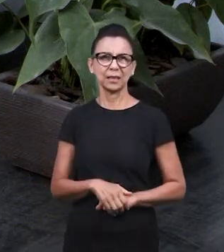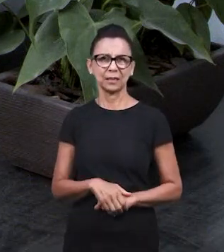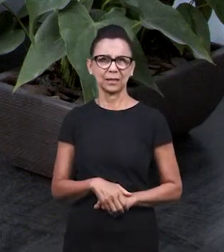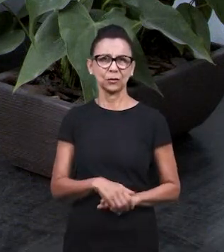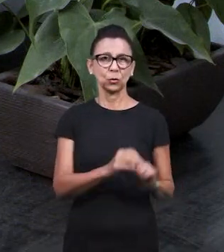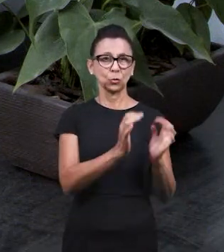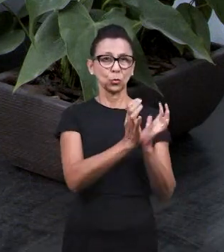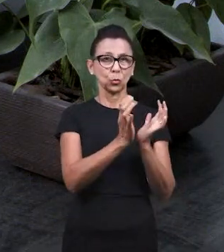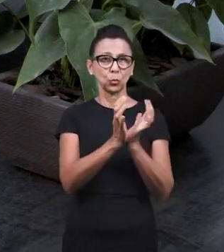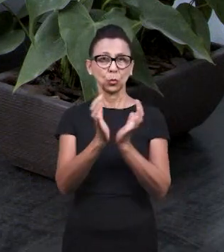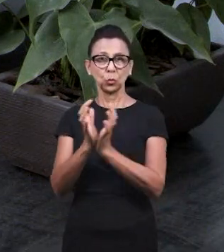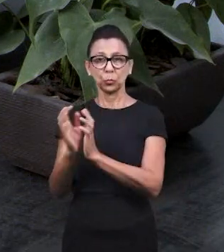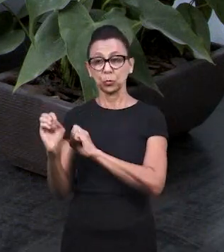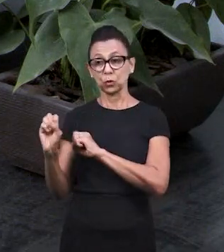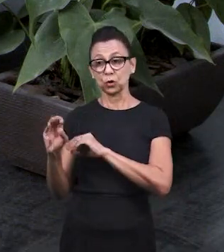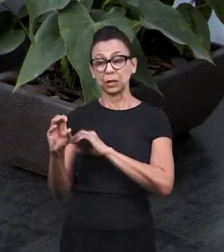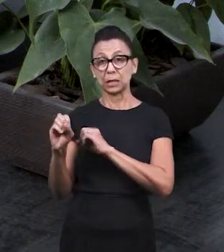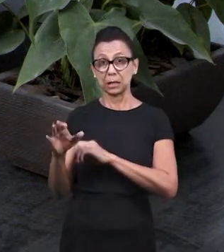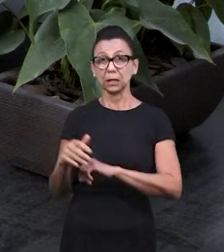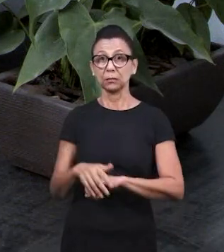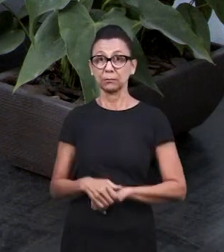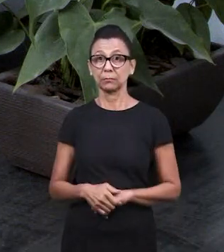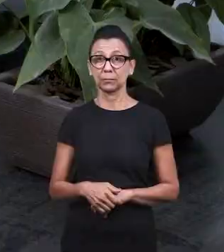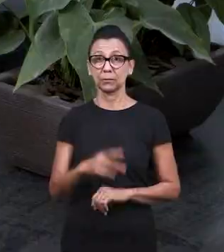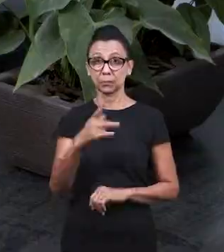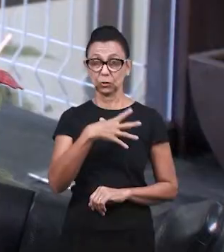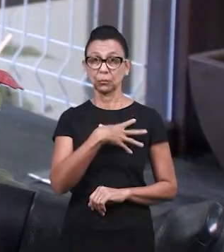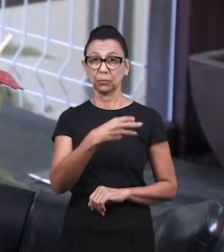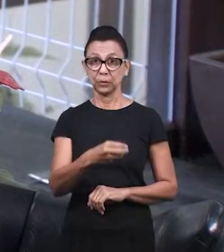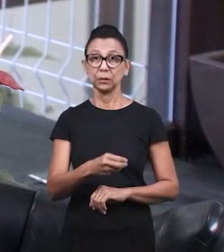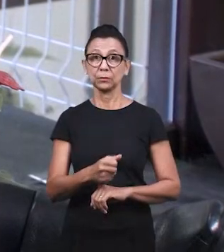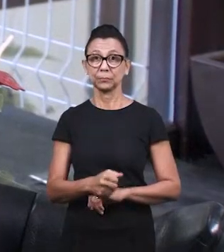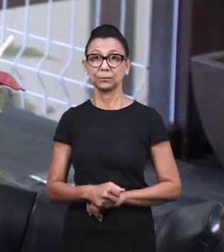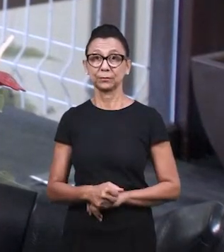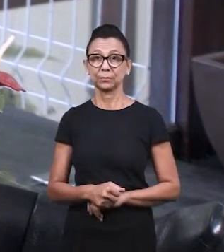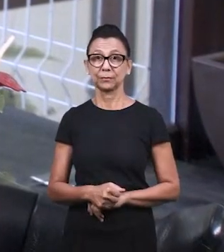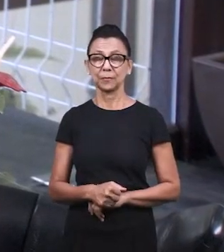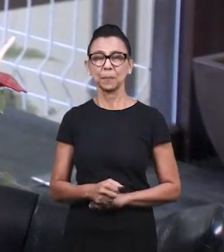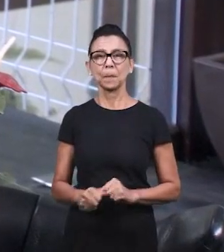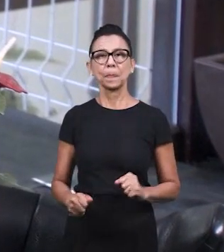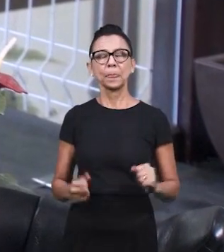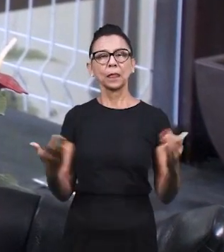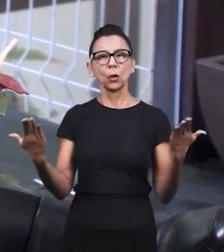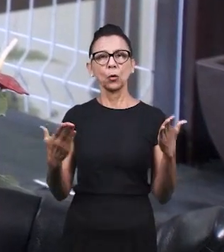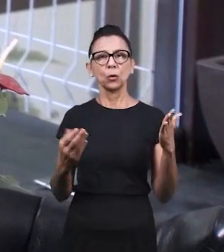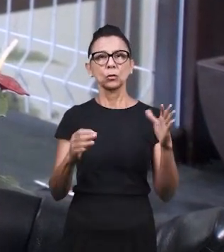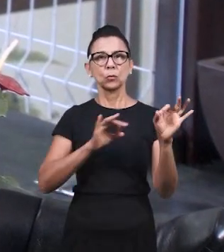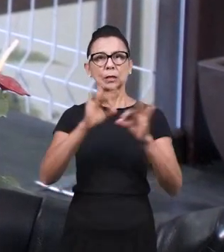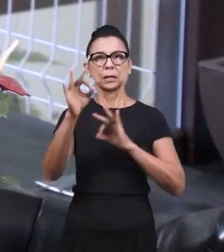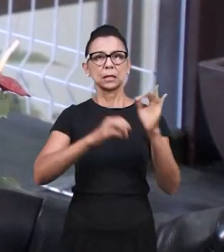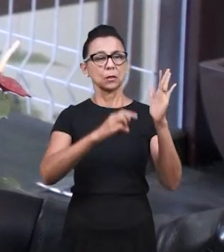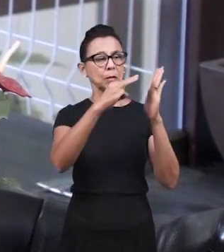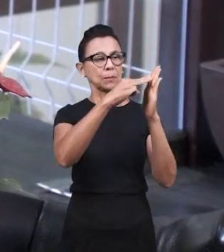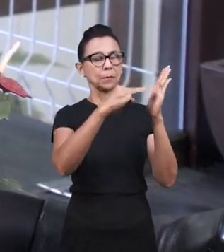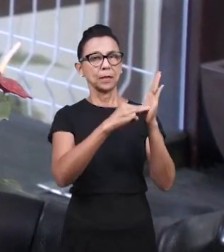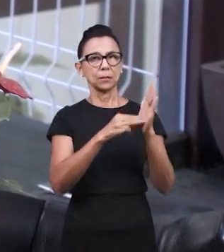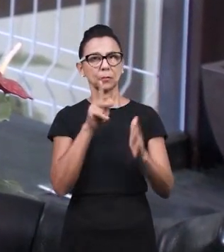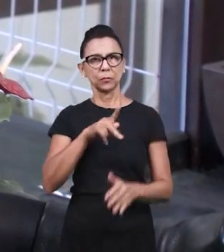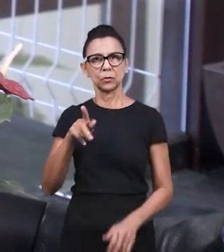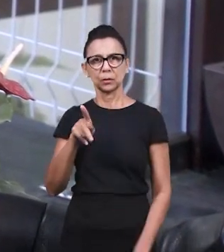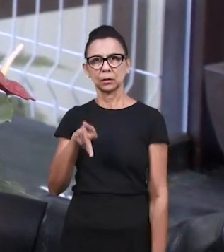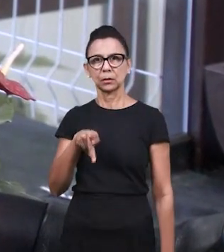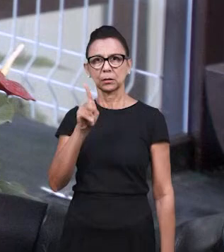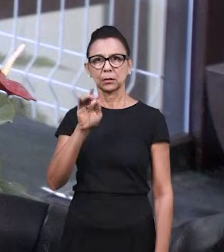les niveaux d'éducation par lesquels votre enfant passe? Dans le volet organisation et méthode d'aujourd'hui,